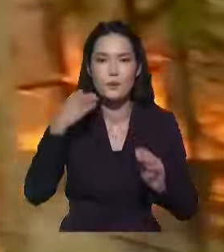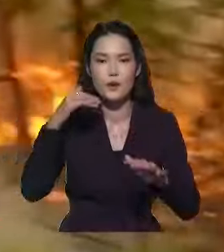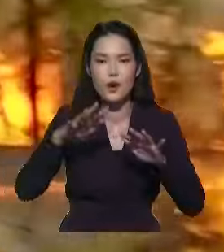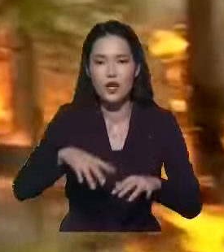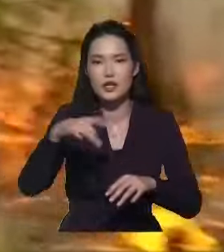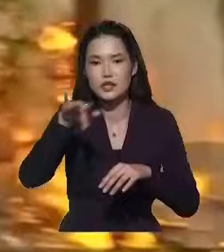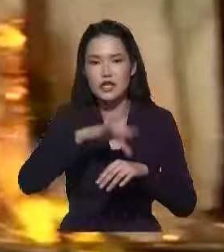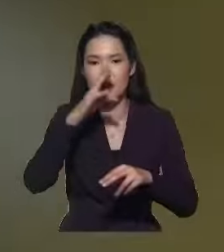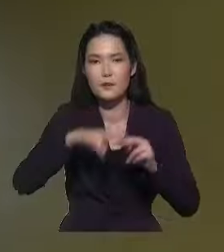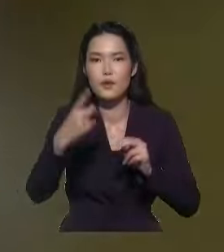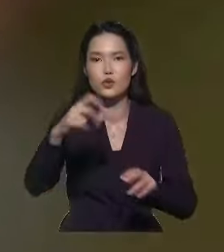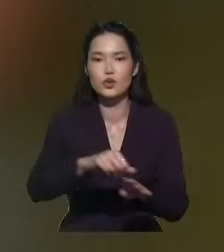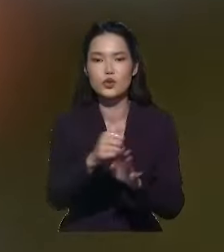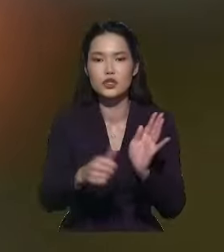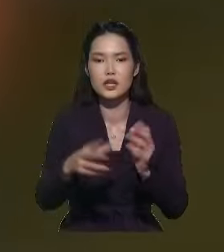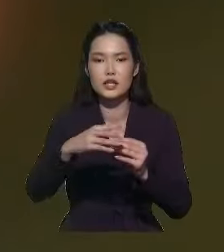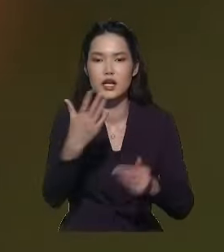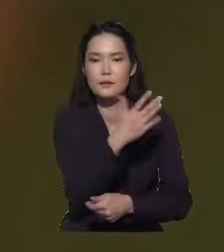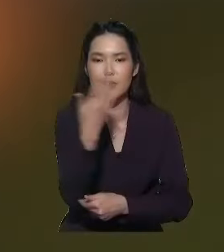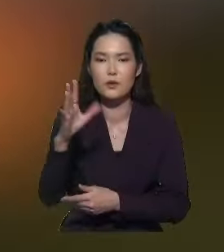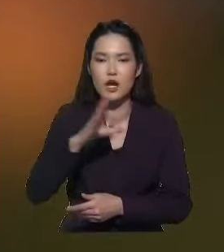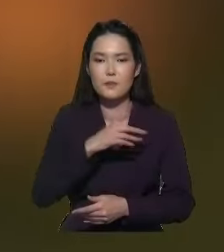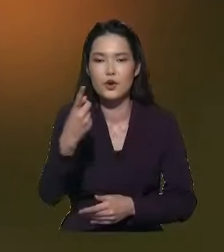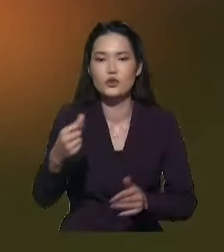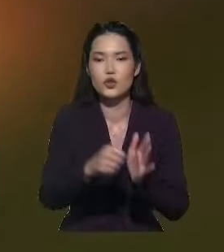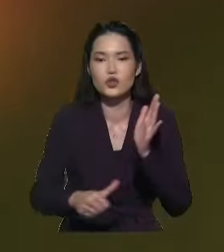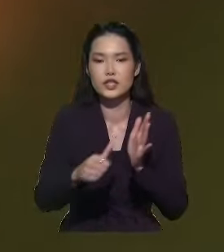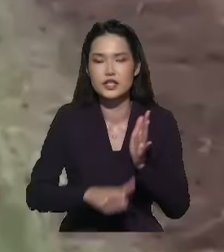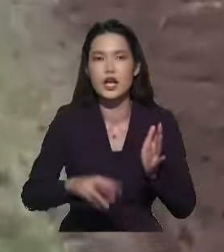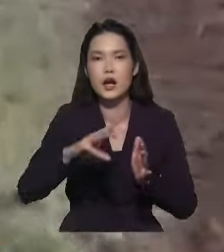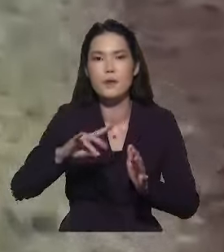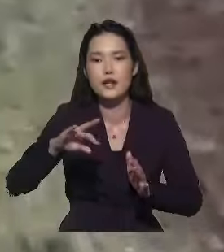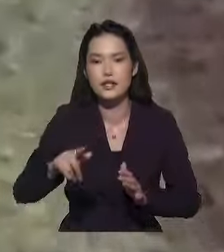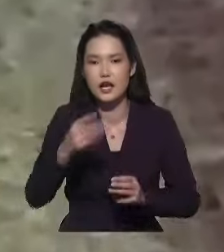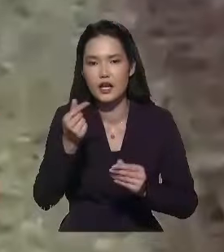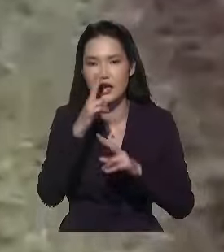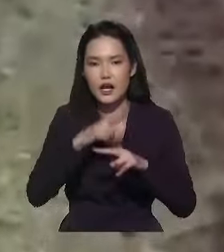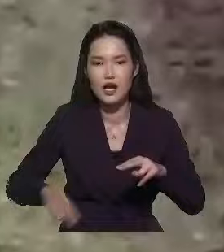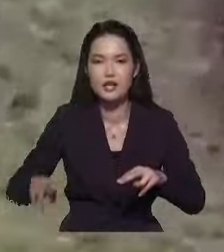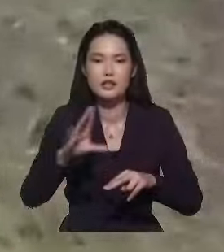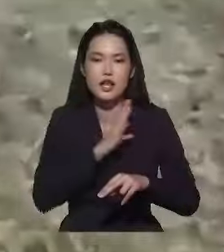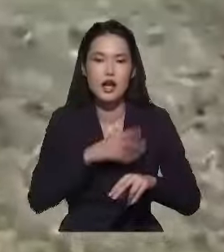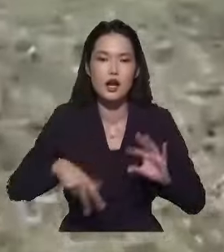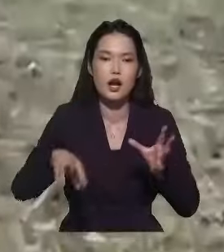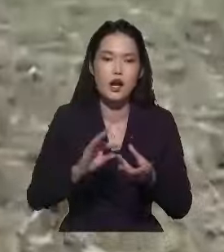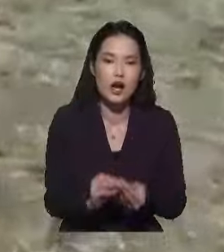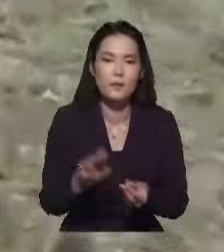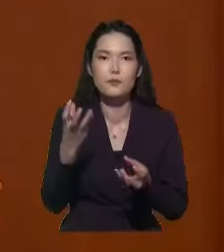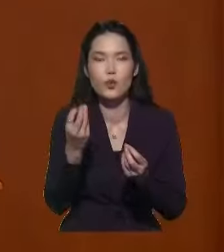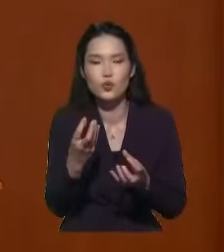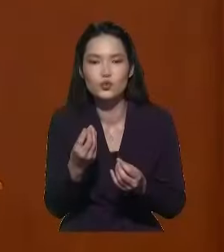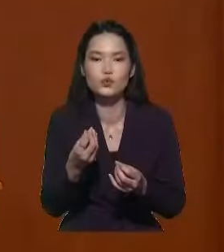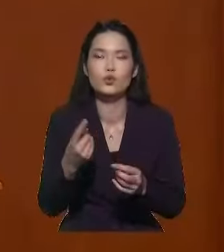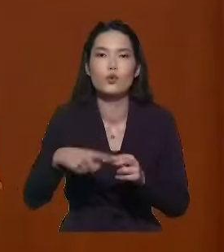потеряла 116 гектаров леса или 163 миллиарда тенге. В этом году ситуация может быть еще хуже.